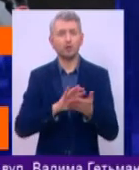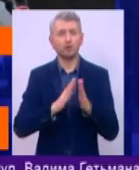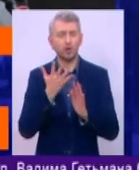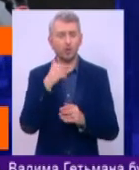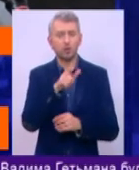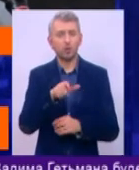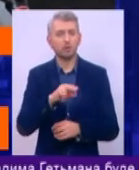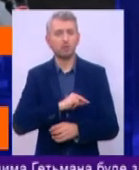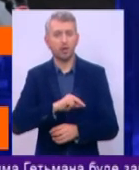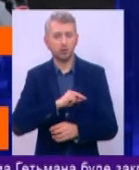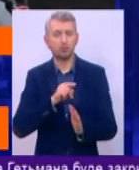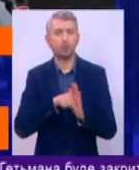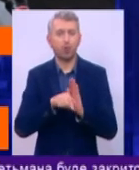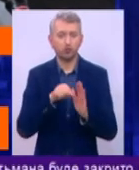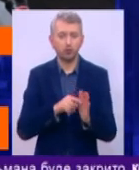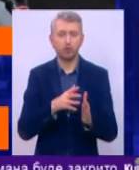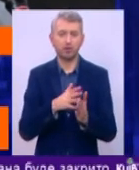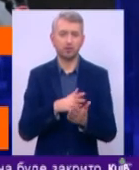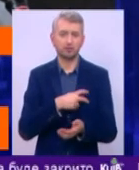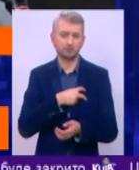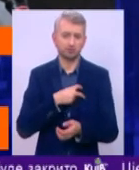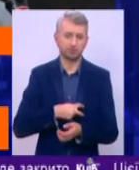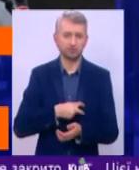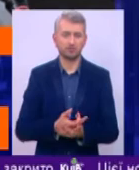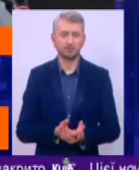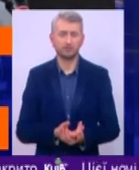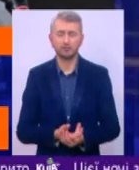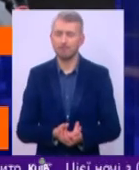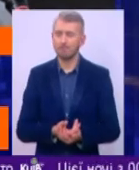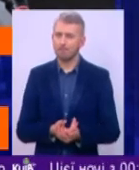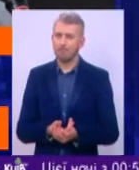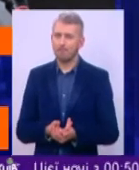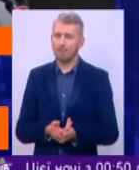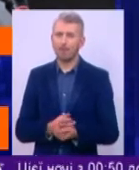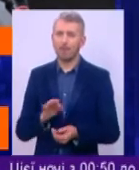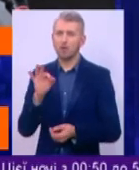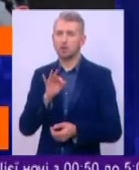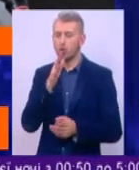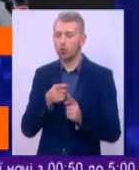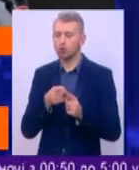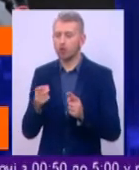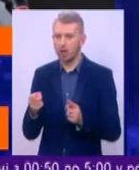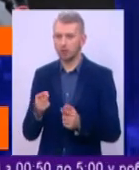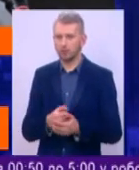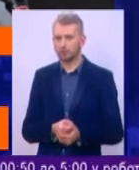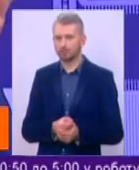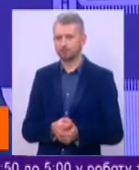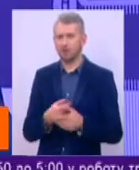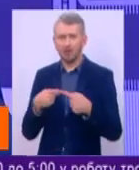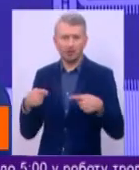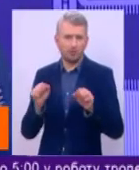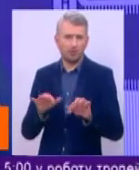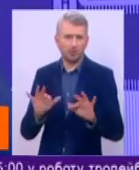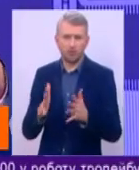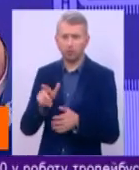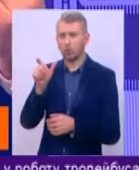люди працюють, по суті, наскрізь страх та ризик. Ось щодо часу, бо, ну, різне може